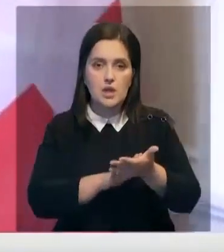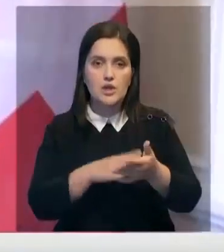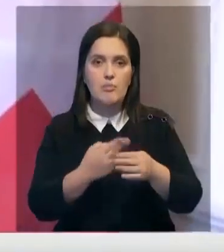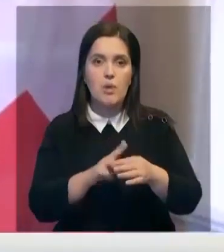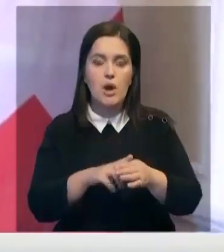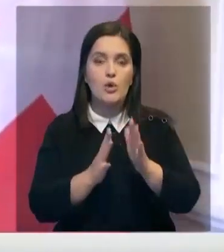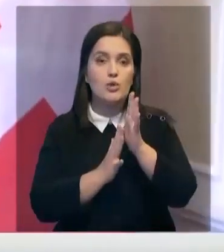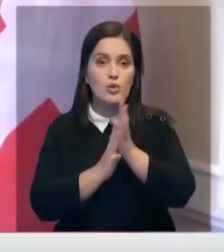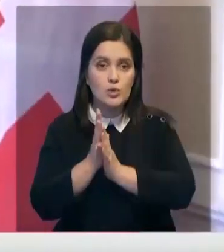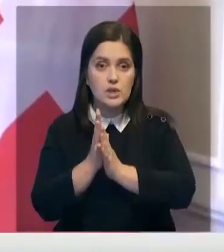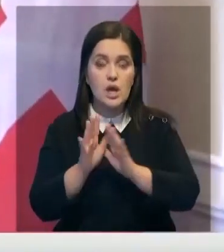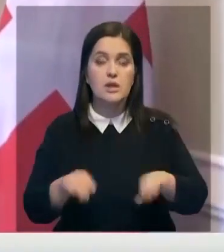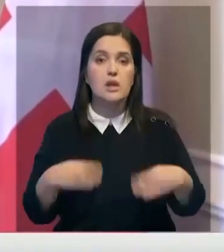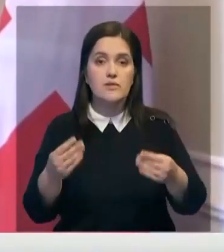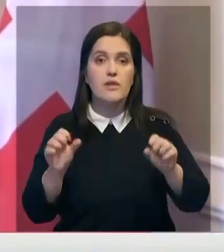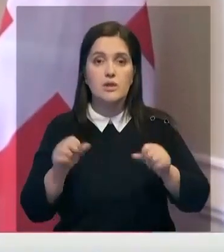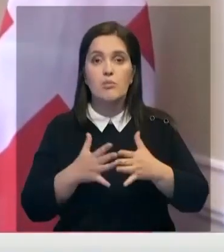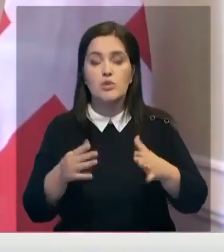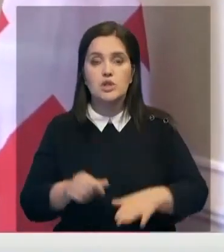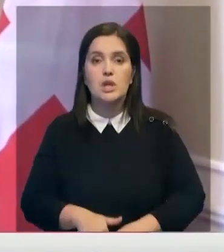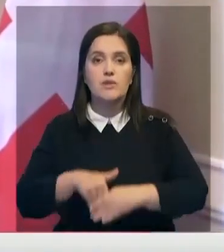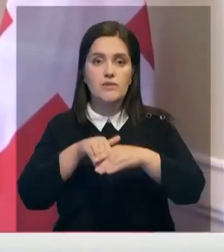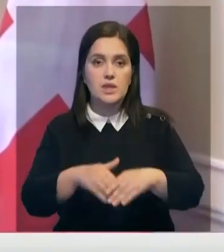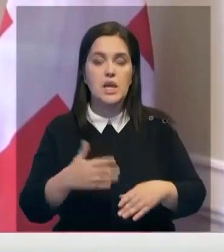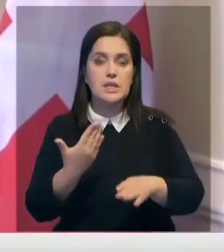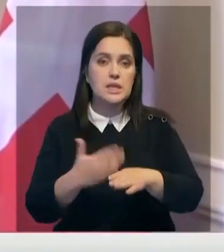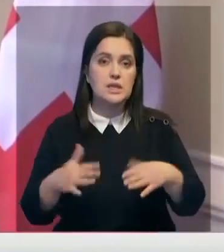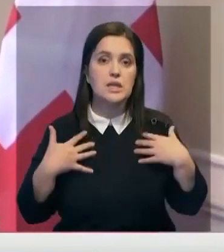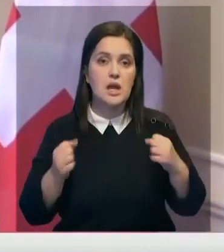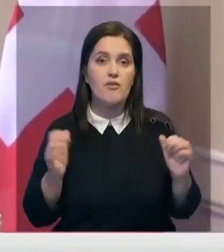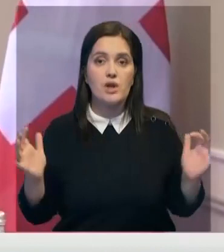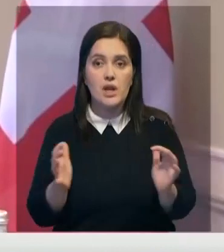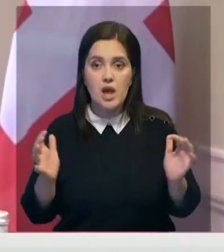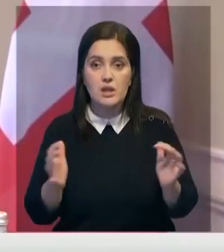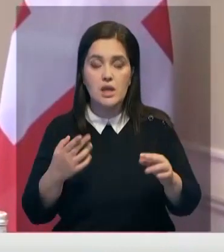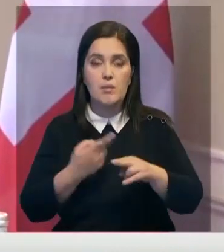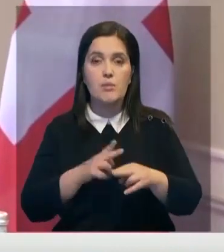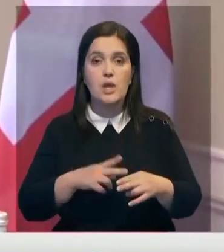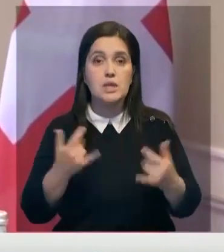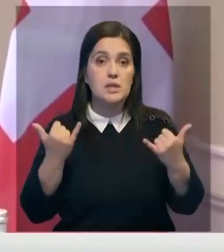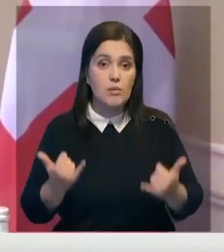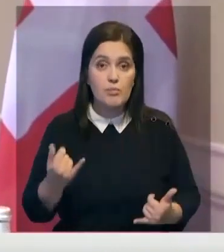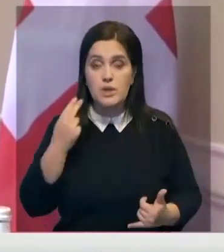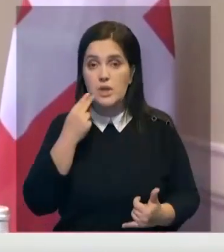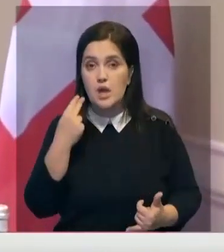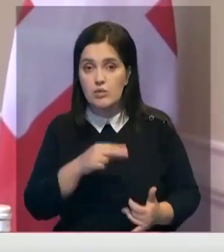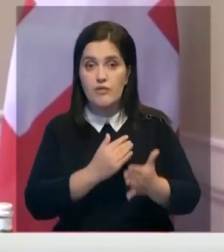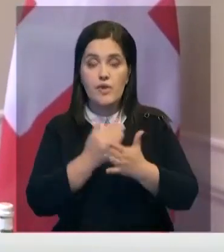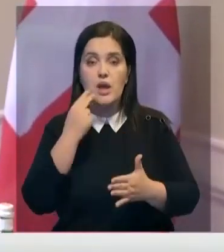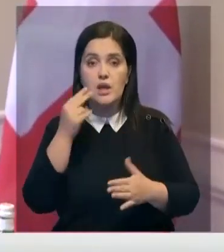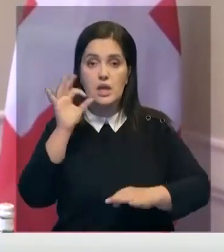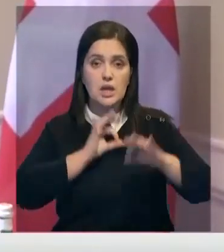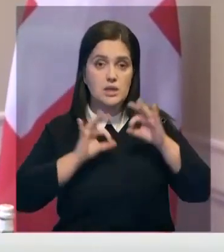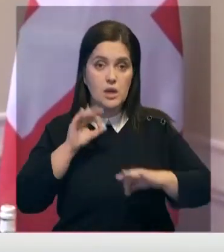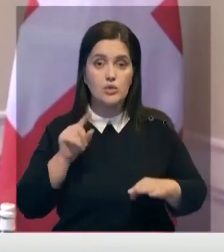устойчивому росту. А это даст возможность больше инвестировать в сектор здравоохранения. Выпуск современных, доступных и высококачественных лекарств – это то,